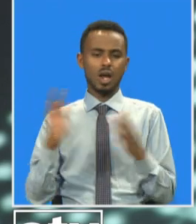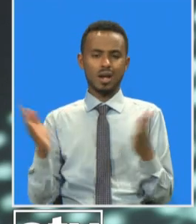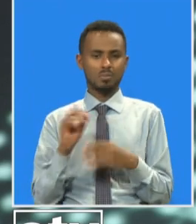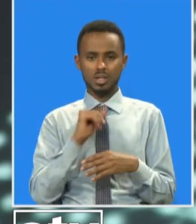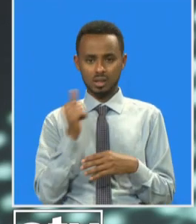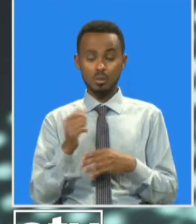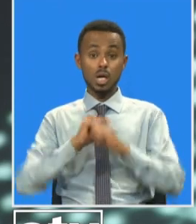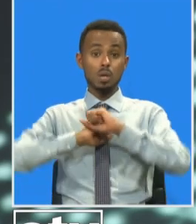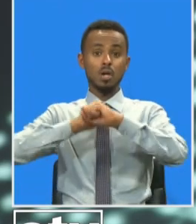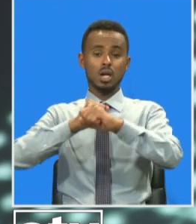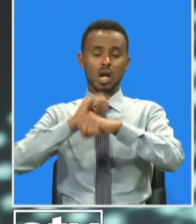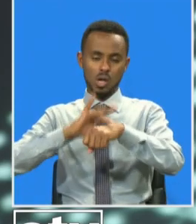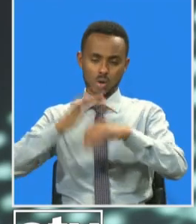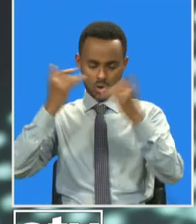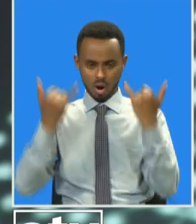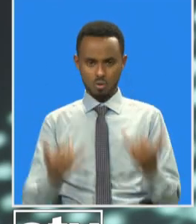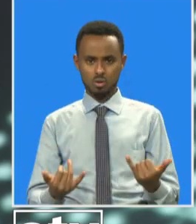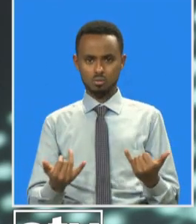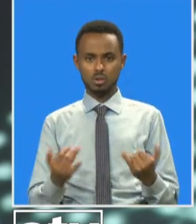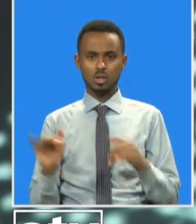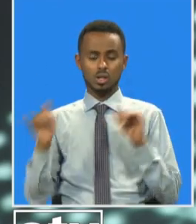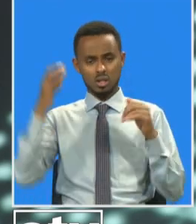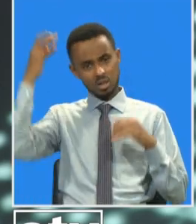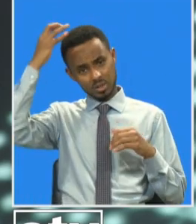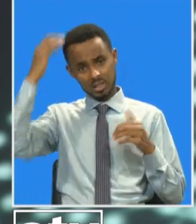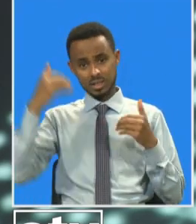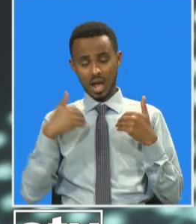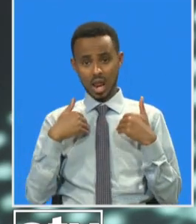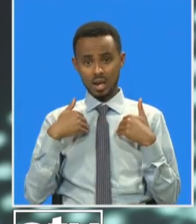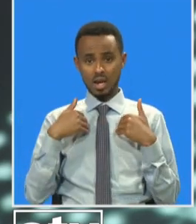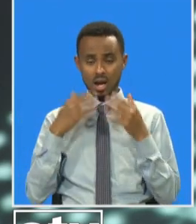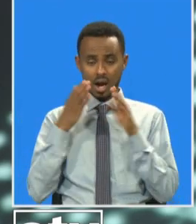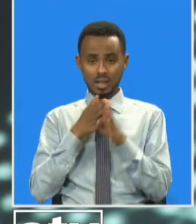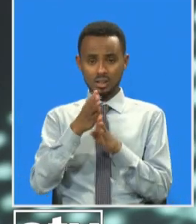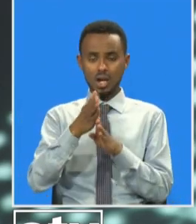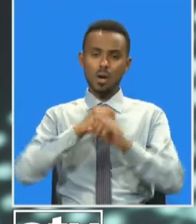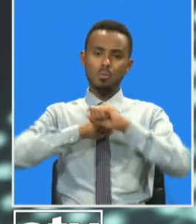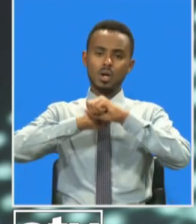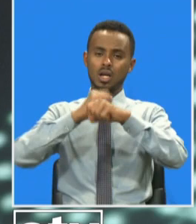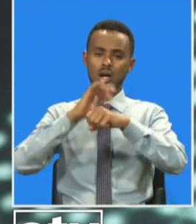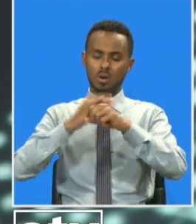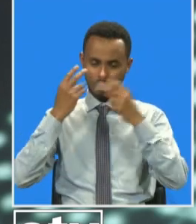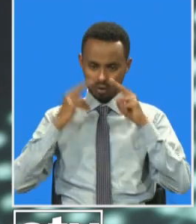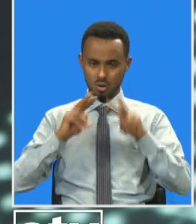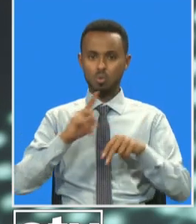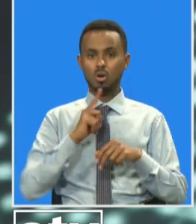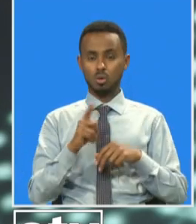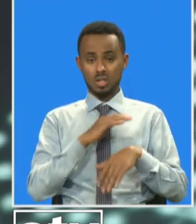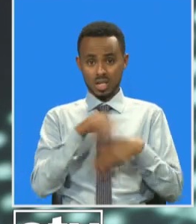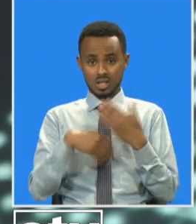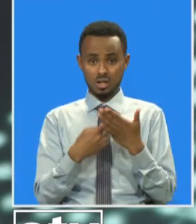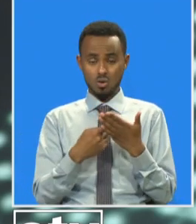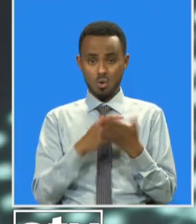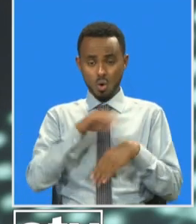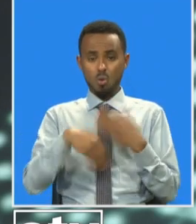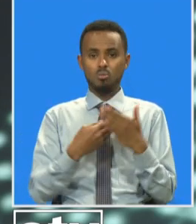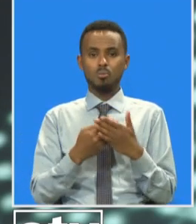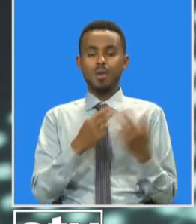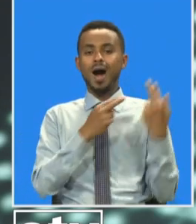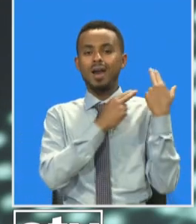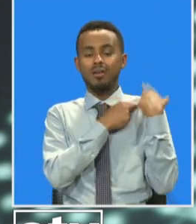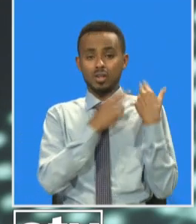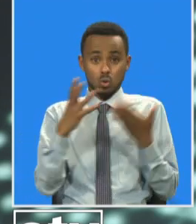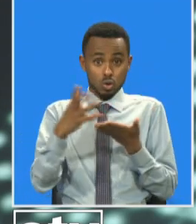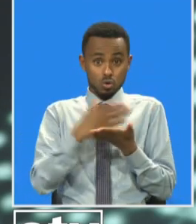አናበረታታም። ስለዚህ መከላከሉ ላይ ነው አሁንም እንደ መንግስትም ያለን አቅጣጫ መከላከሉ ላይ ማተኮር ነው። ስለዚህ ሁሉም